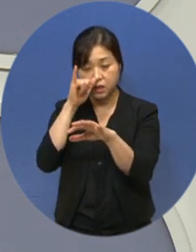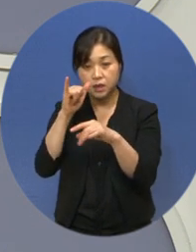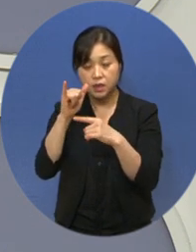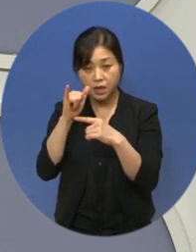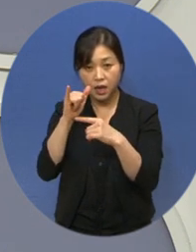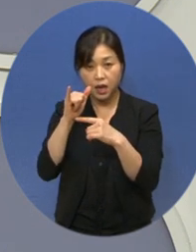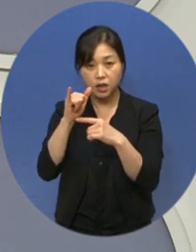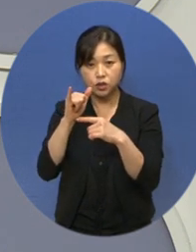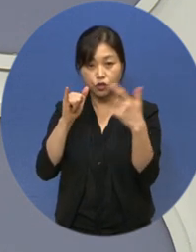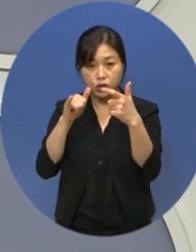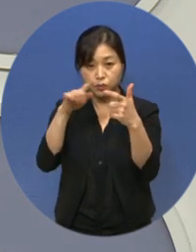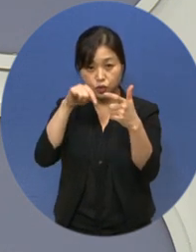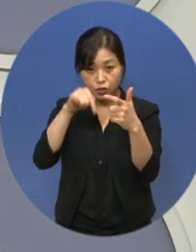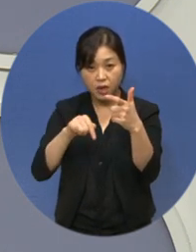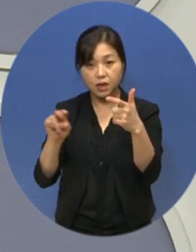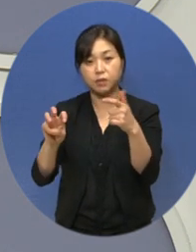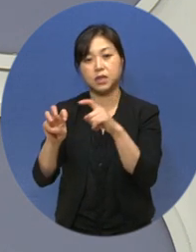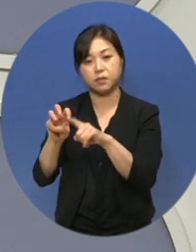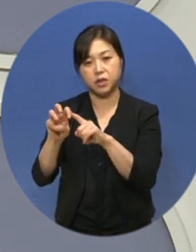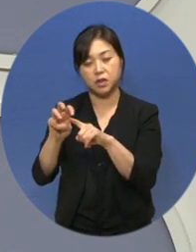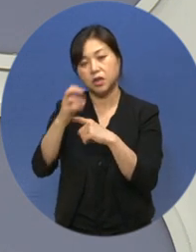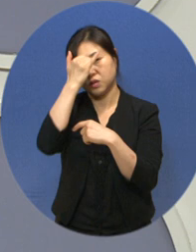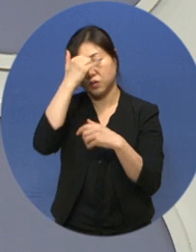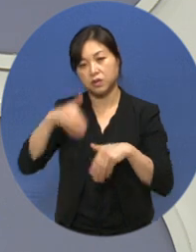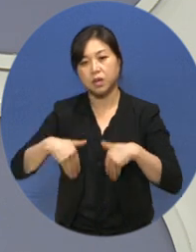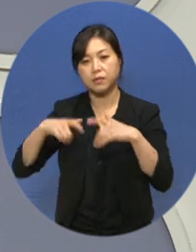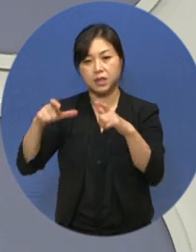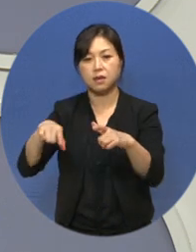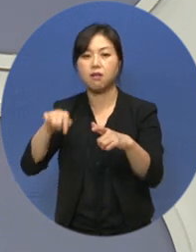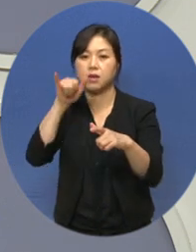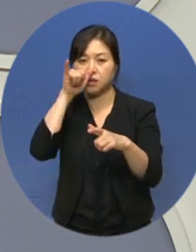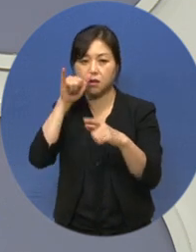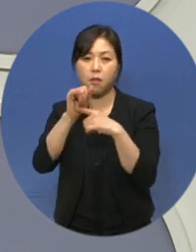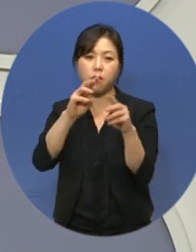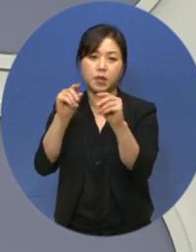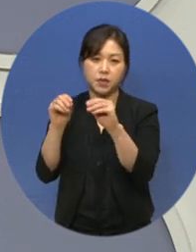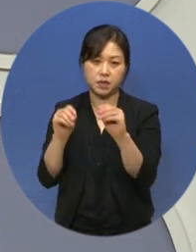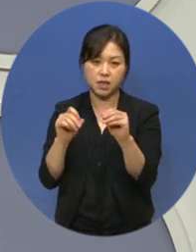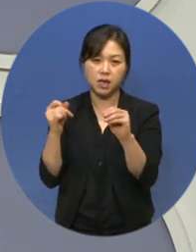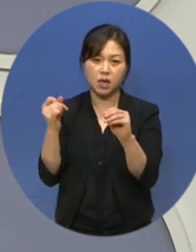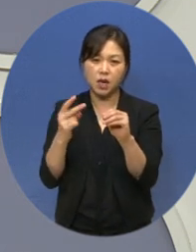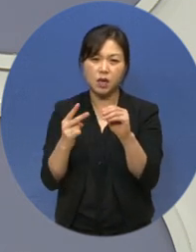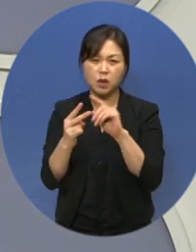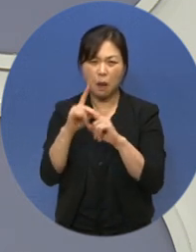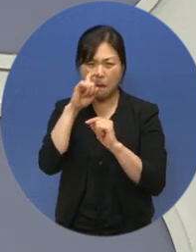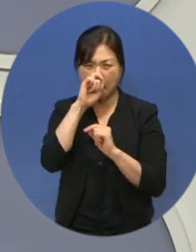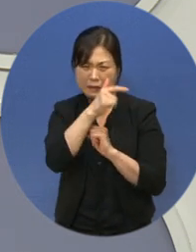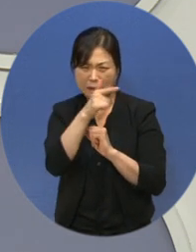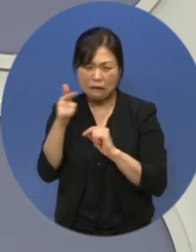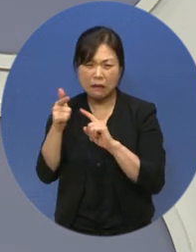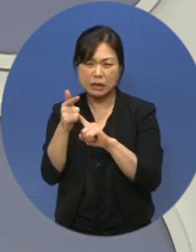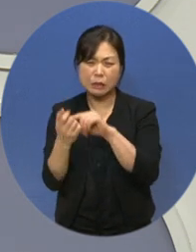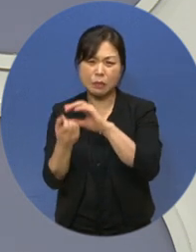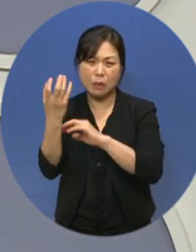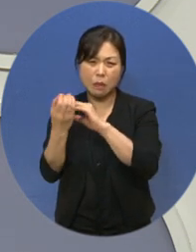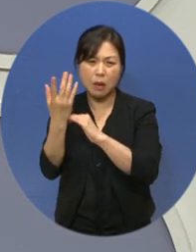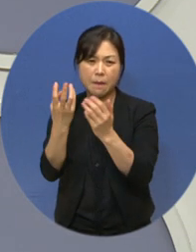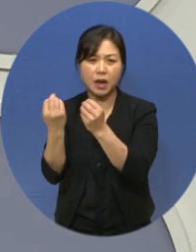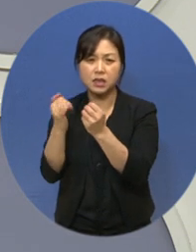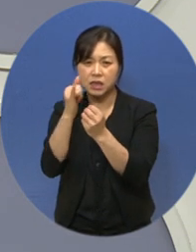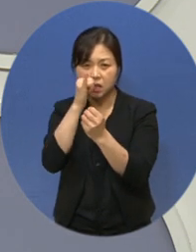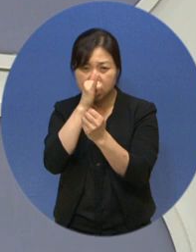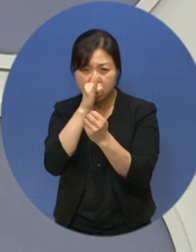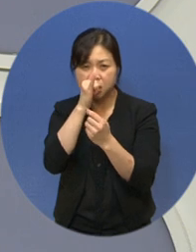남도에서 가동 중입니다 아 때문에 이제 미세먼지 라든가 대기 오염물질 배출량이 정부의 첫 번째 두 번째 전으로 제일 많이